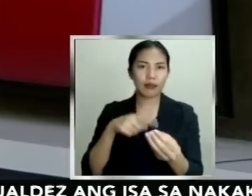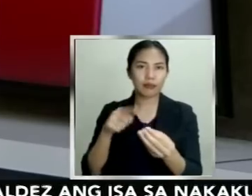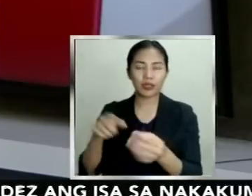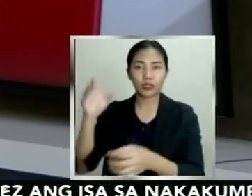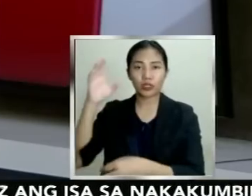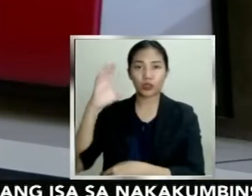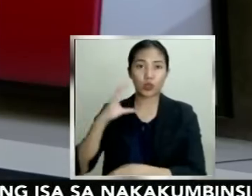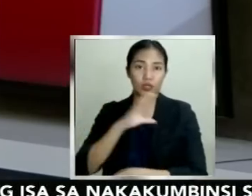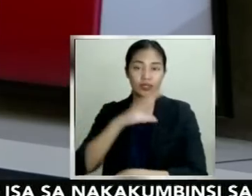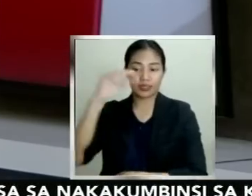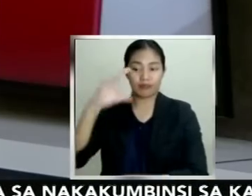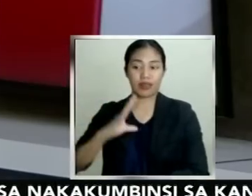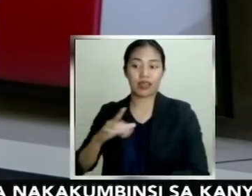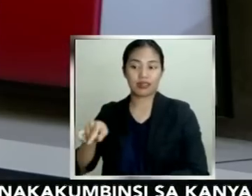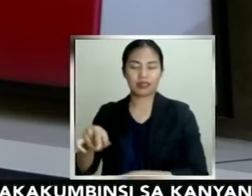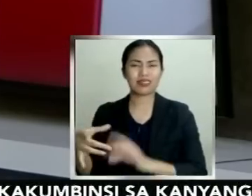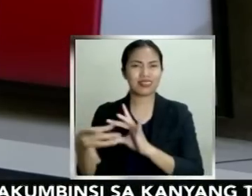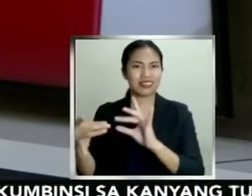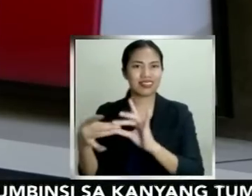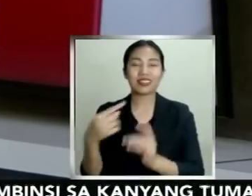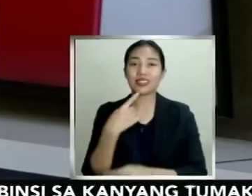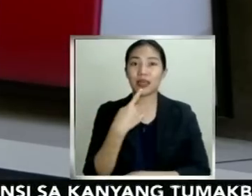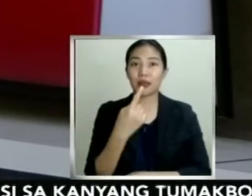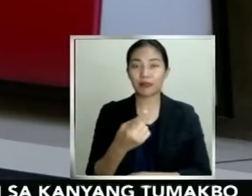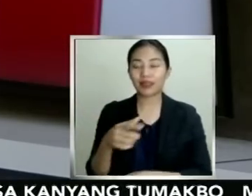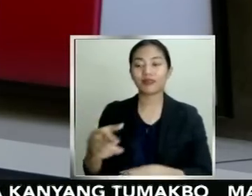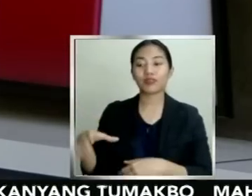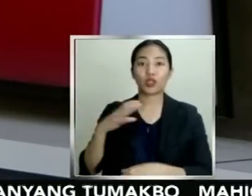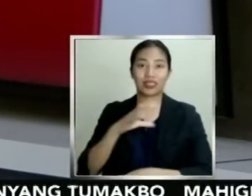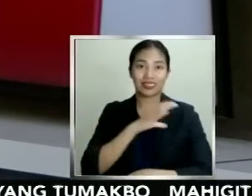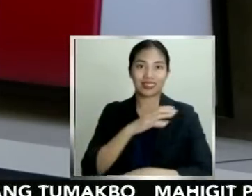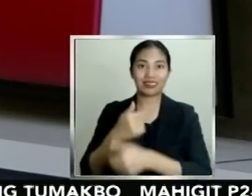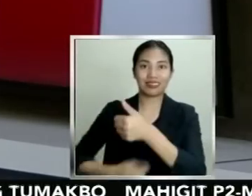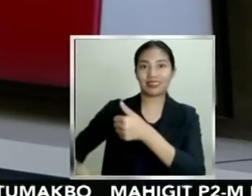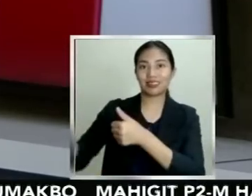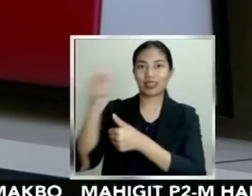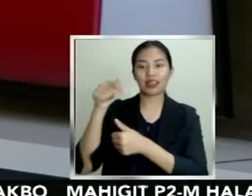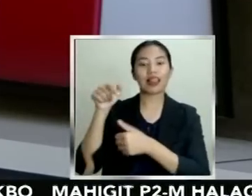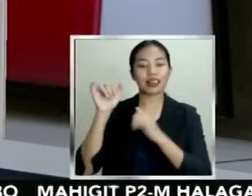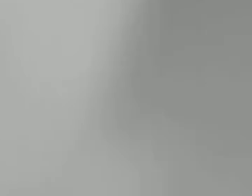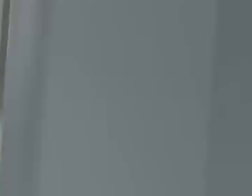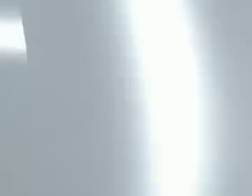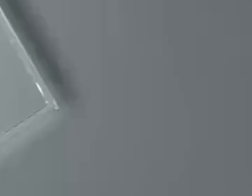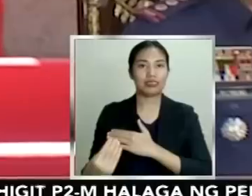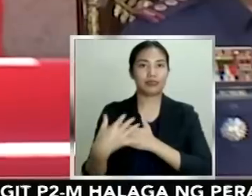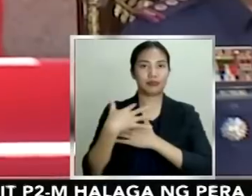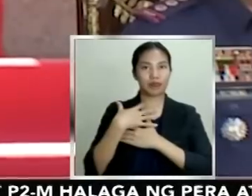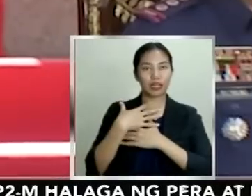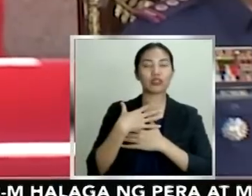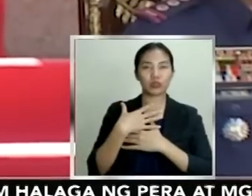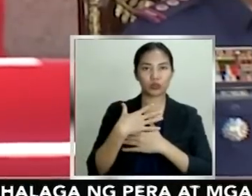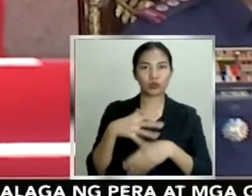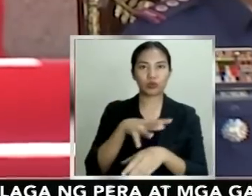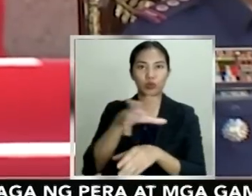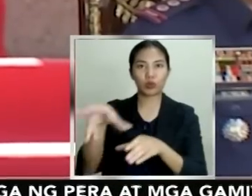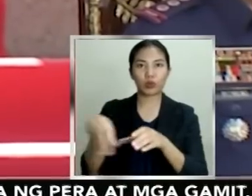sa kanyang tumakbo noong eleksyon 2022. At yan po ang tinutukan ni Ian Cruz.